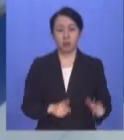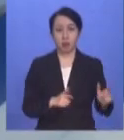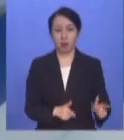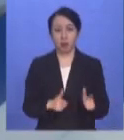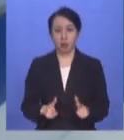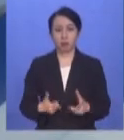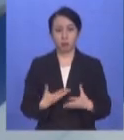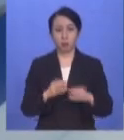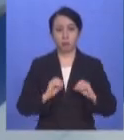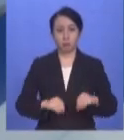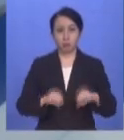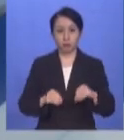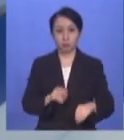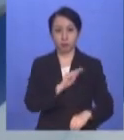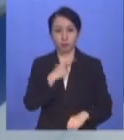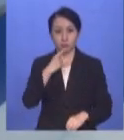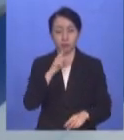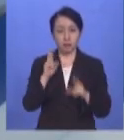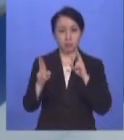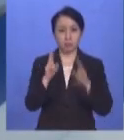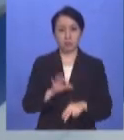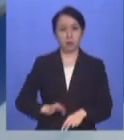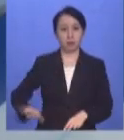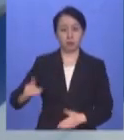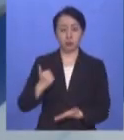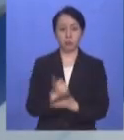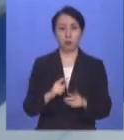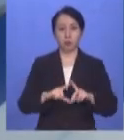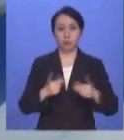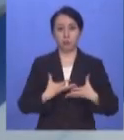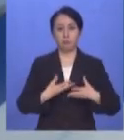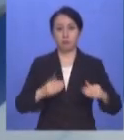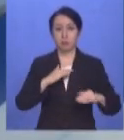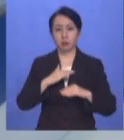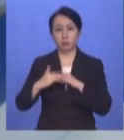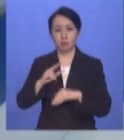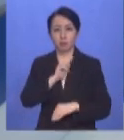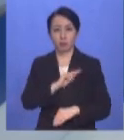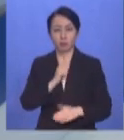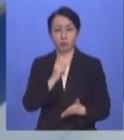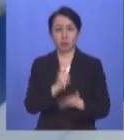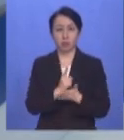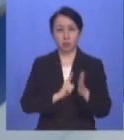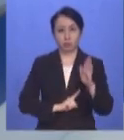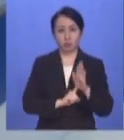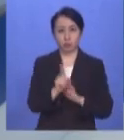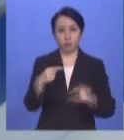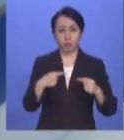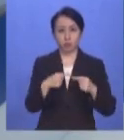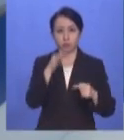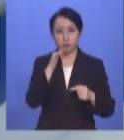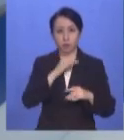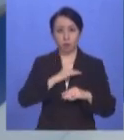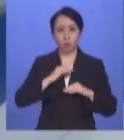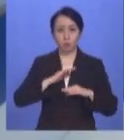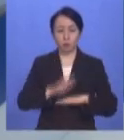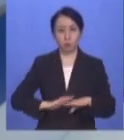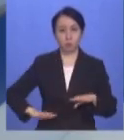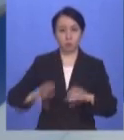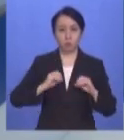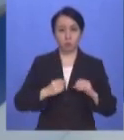О готовности к посевной кампании говорили на заседании областного акимата. Весенние полевые работы должны начать в срок. Площадь зерновых